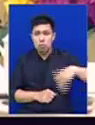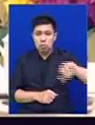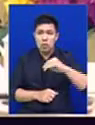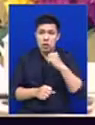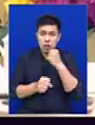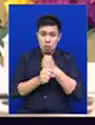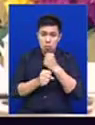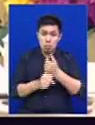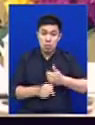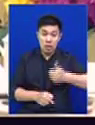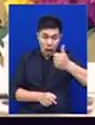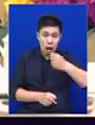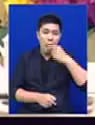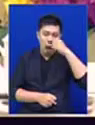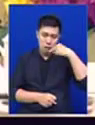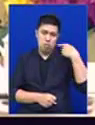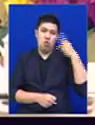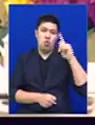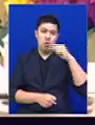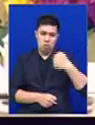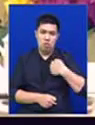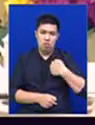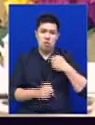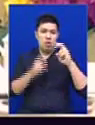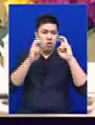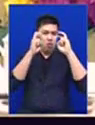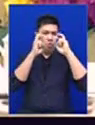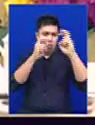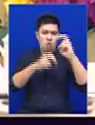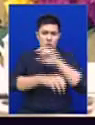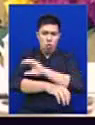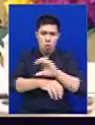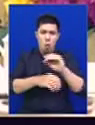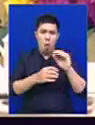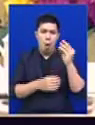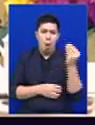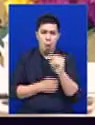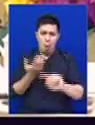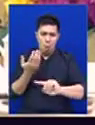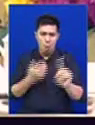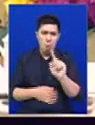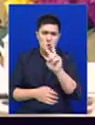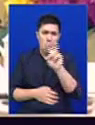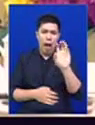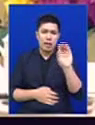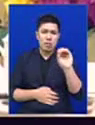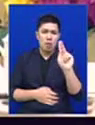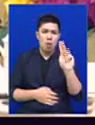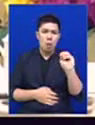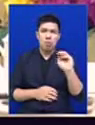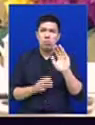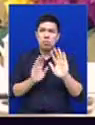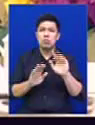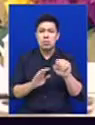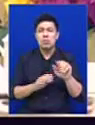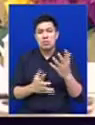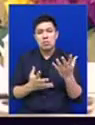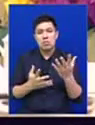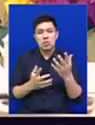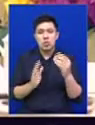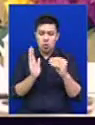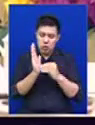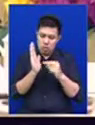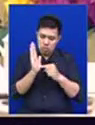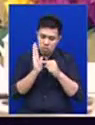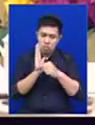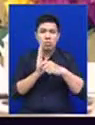ตอนนี้ไทยจะได้ประโยชน์คือเรามีรถโดยสารที่มันวิ่งเร็ว250กิโลเมตรนะประมาณ200-250เนี่ยกรุงเทพโค